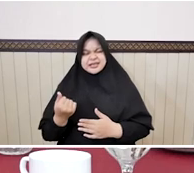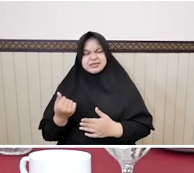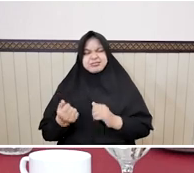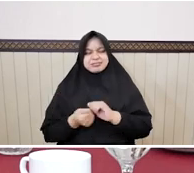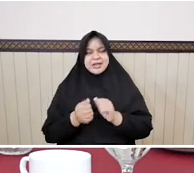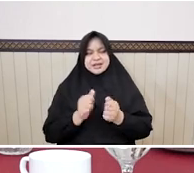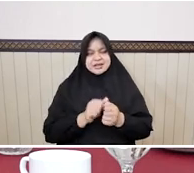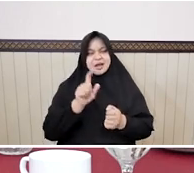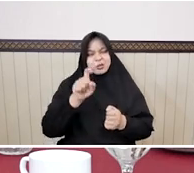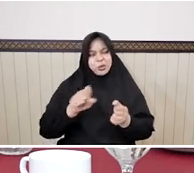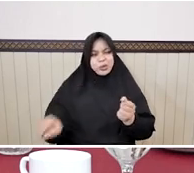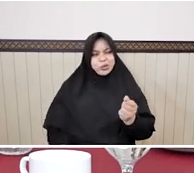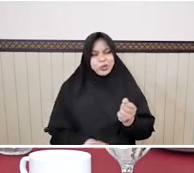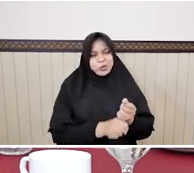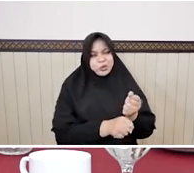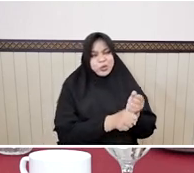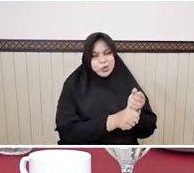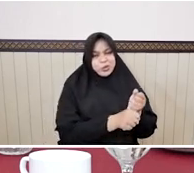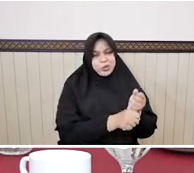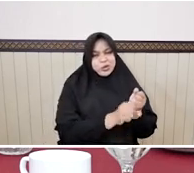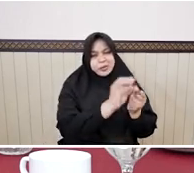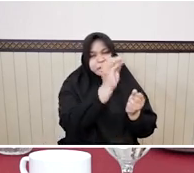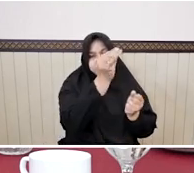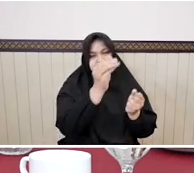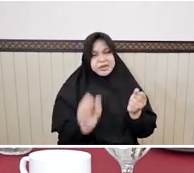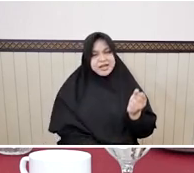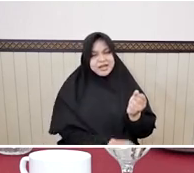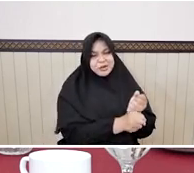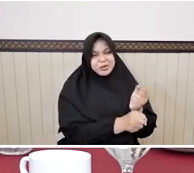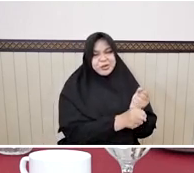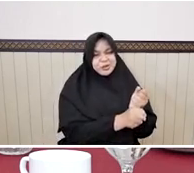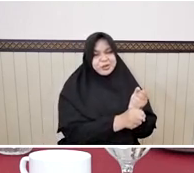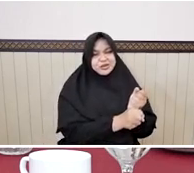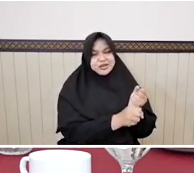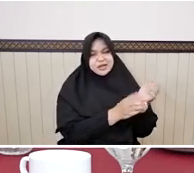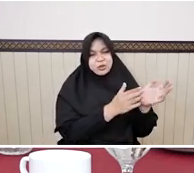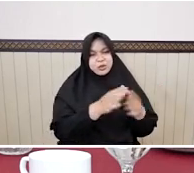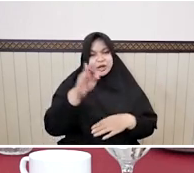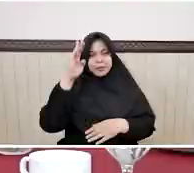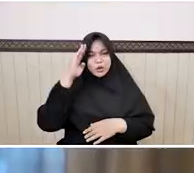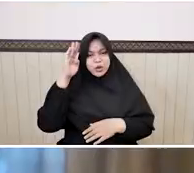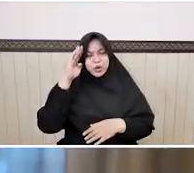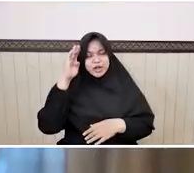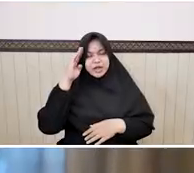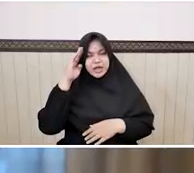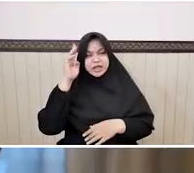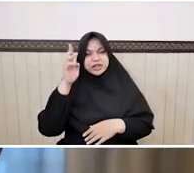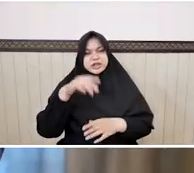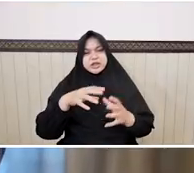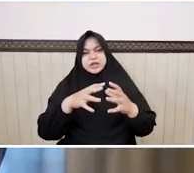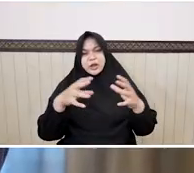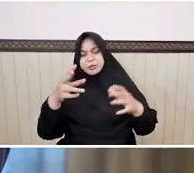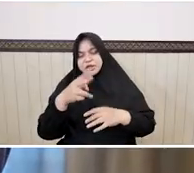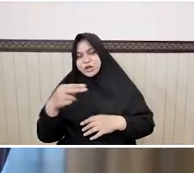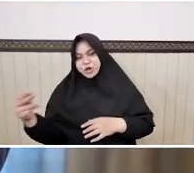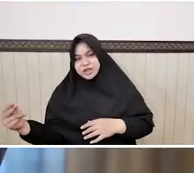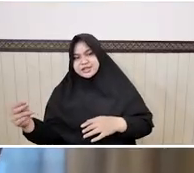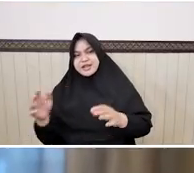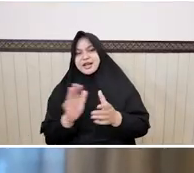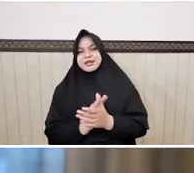butuh disupport oleh pimpinan dalam hal ini oleh Polri oleh Kapolri dan tentunya